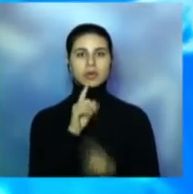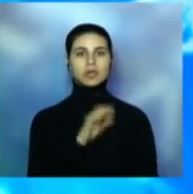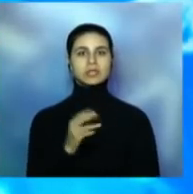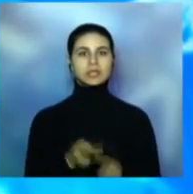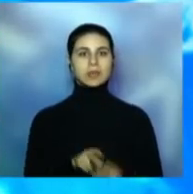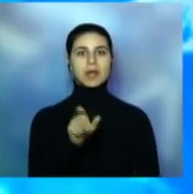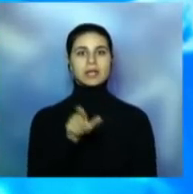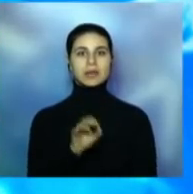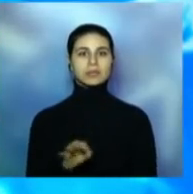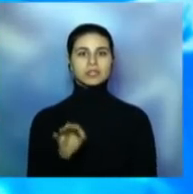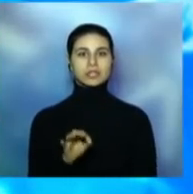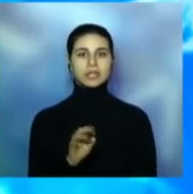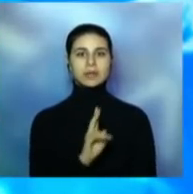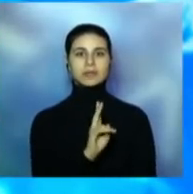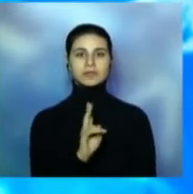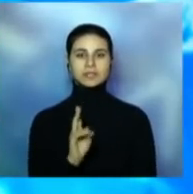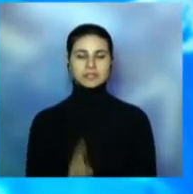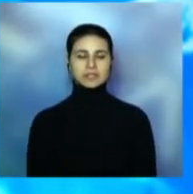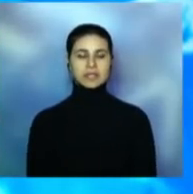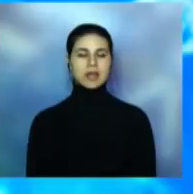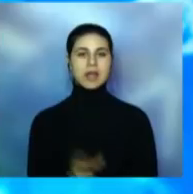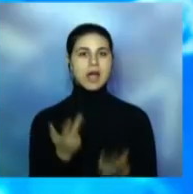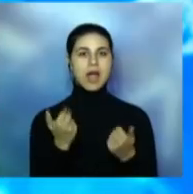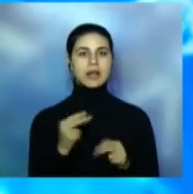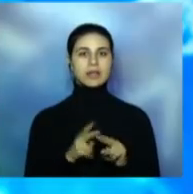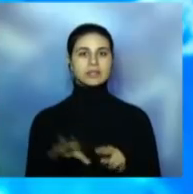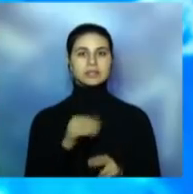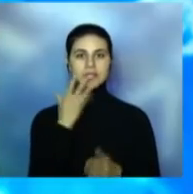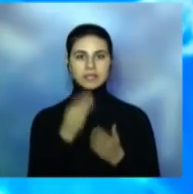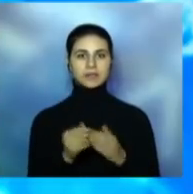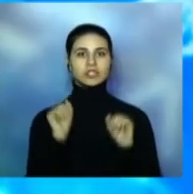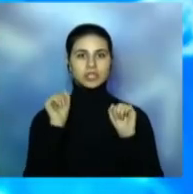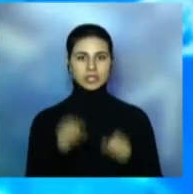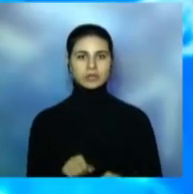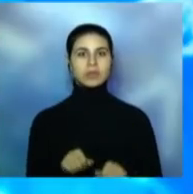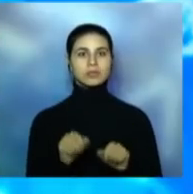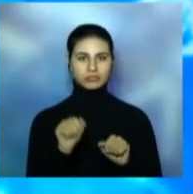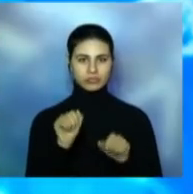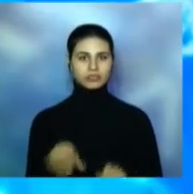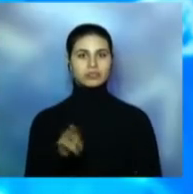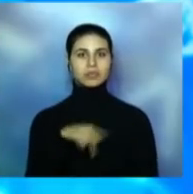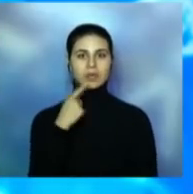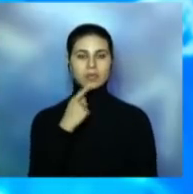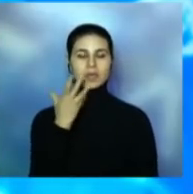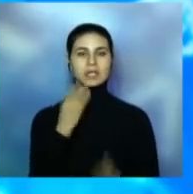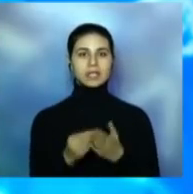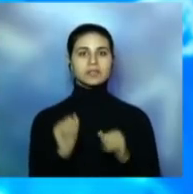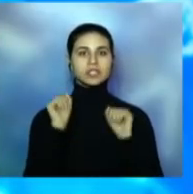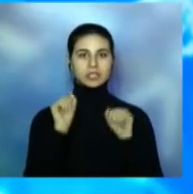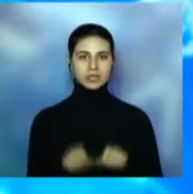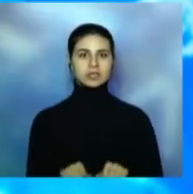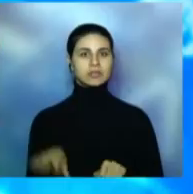იმ ადამიანების შესახებ, რომლებმაც არ აღიარეს, რომ მათი შესაძლებლობები შეზღუდულია და თქვენს, რომ მათი